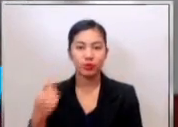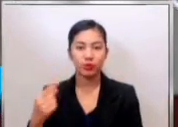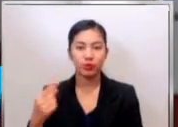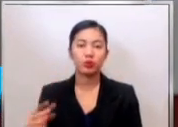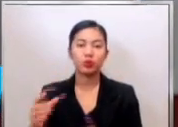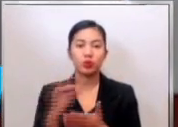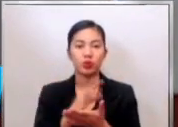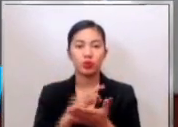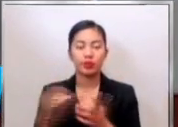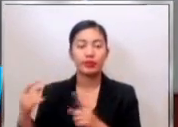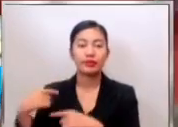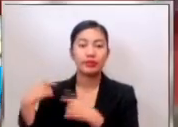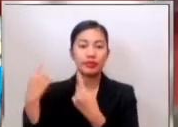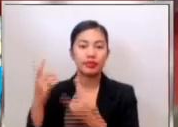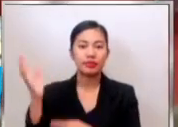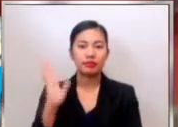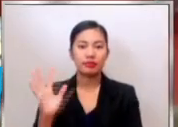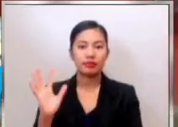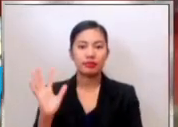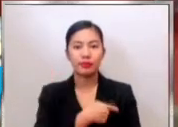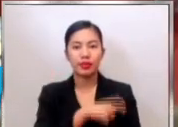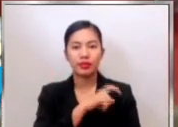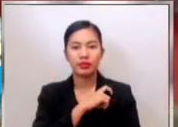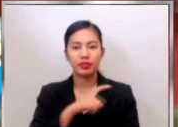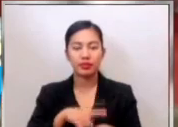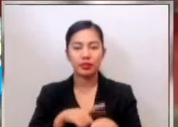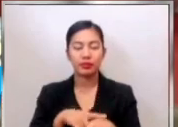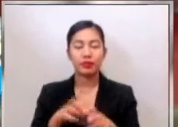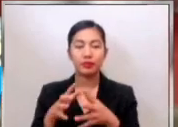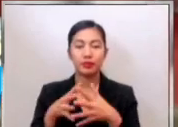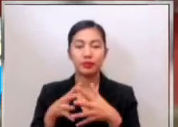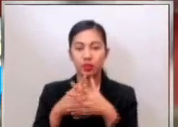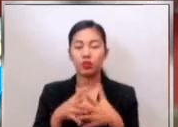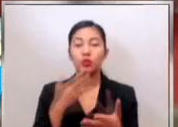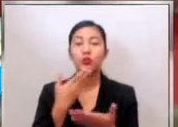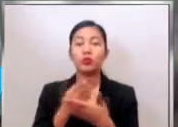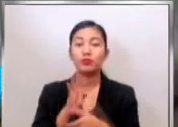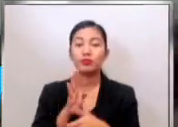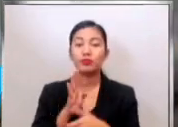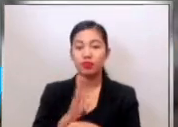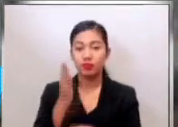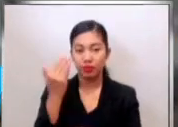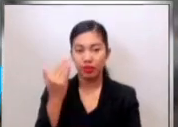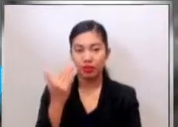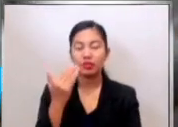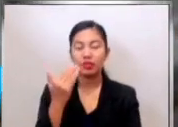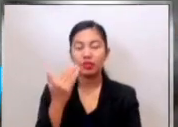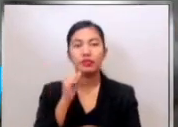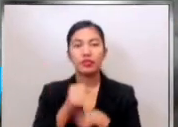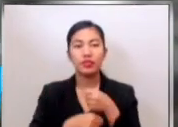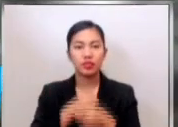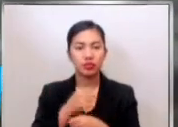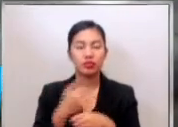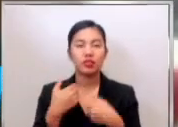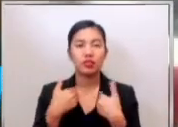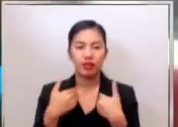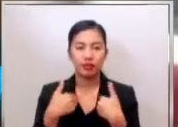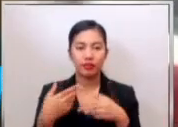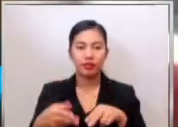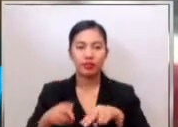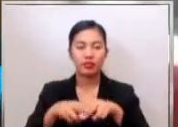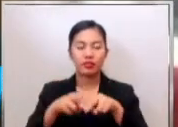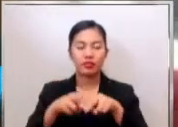mga Espanyol at Amerikano. Maganda rin daw itong negosyo dahil taon-taon patuloy na tumataas ang value ng rare